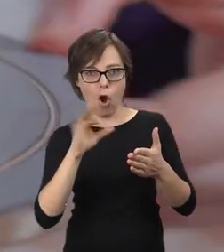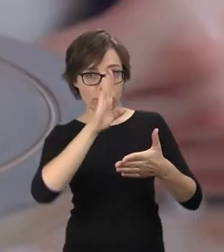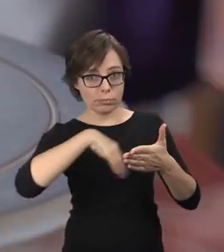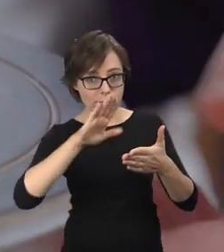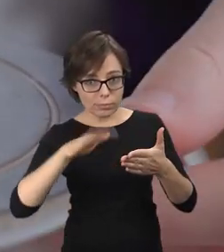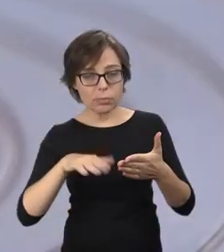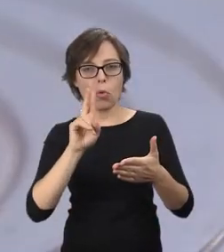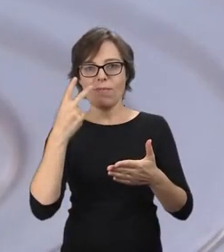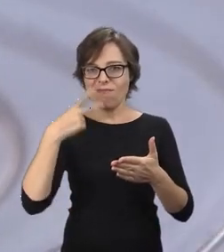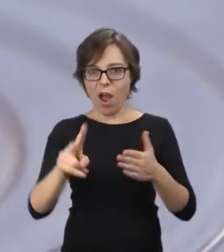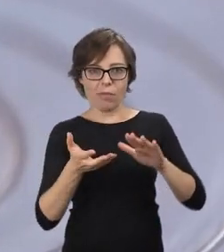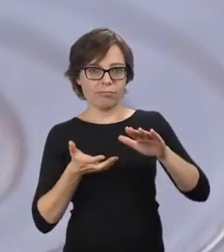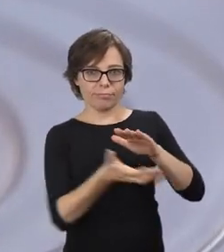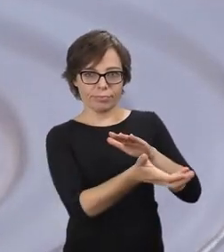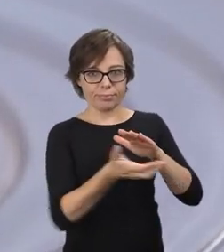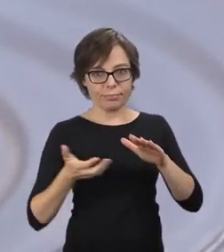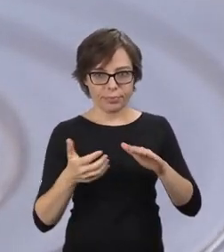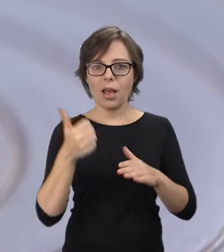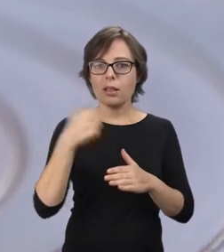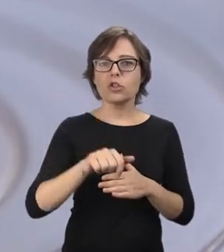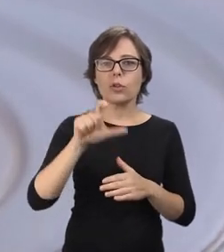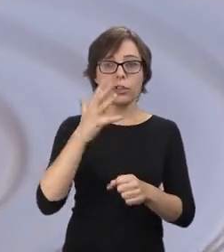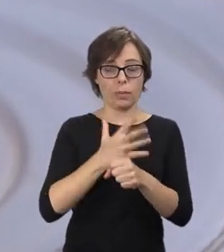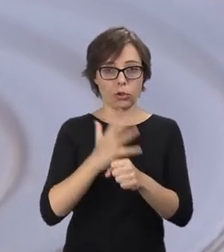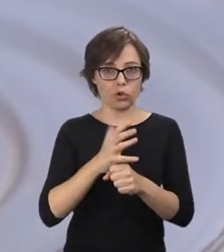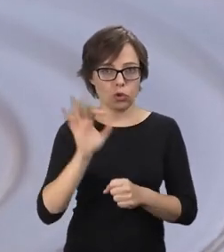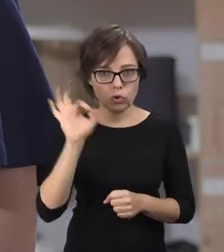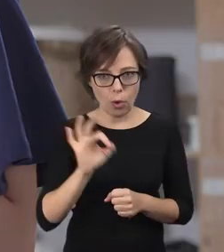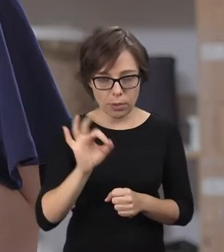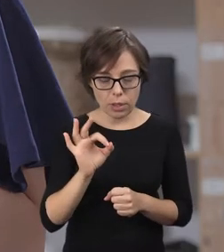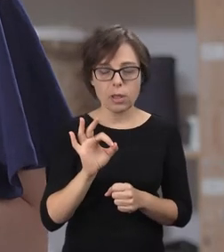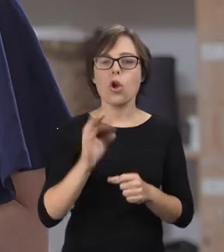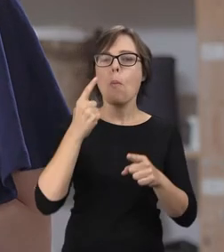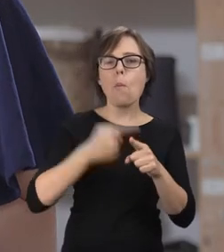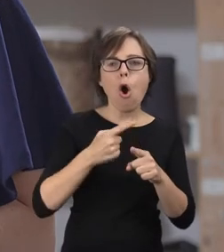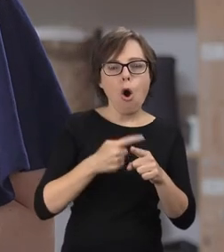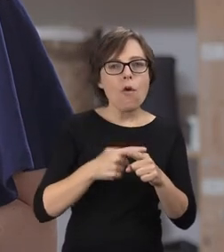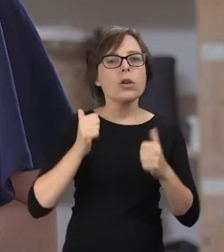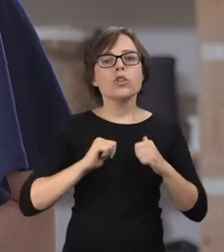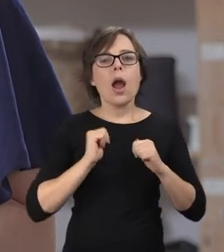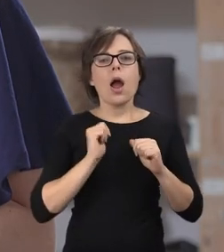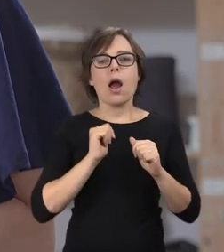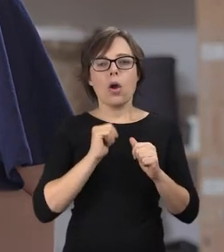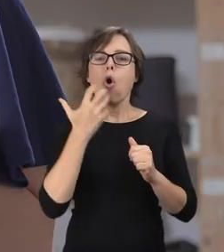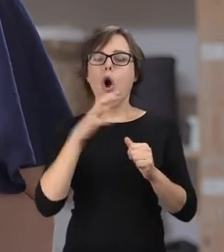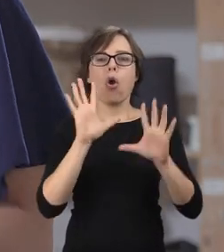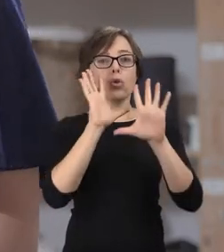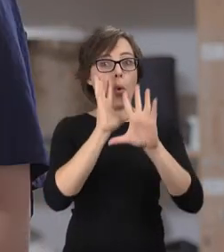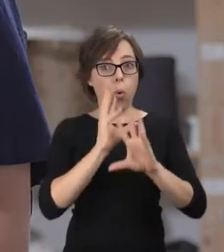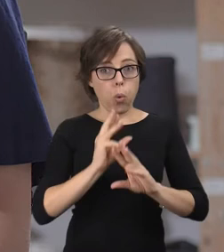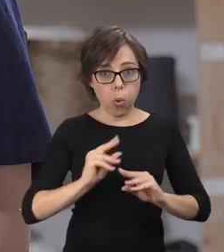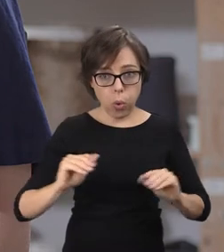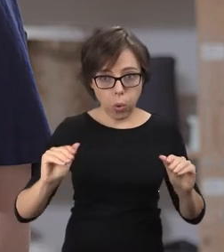wstawić do pieca na drugi wypał i po wyjęciu z tych 1250 stopni i po takim powolnym, powolnym wystudzeniu